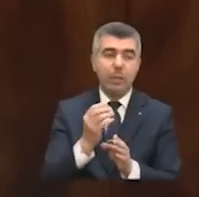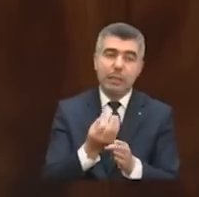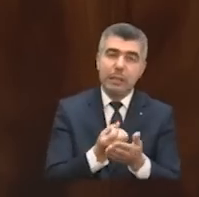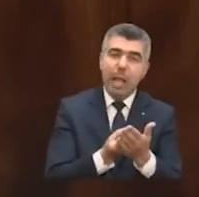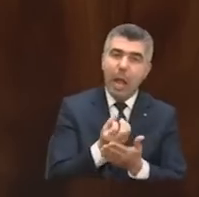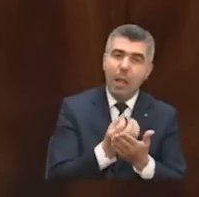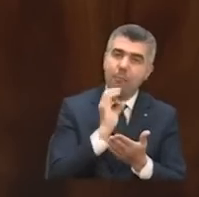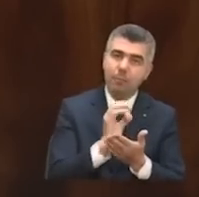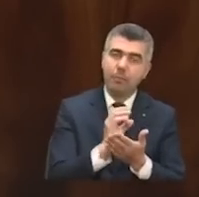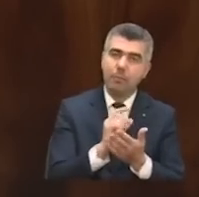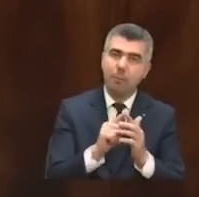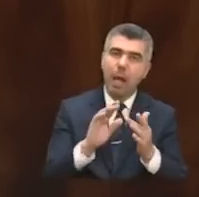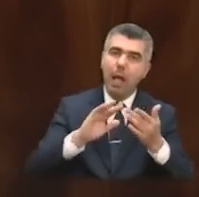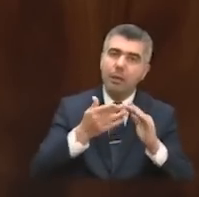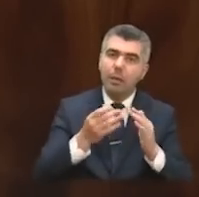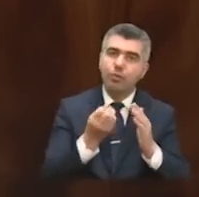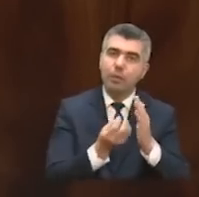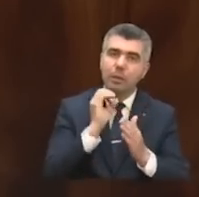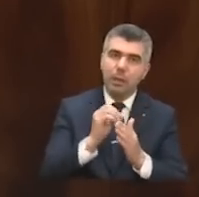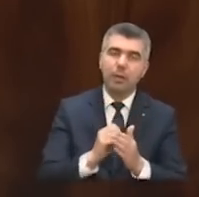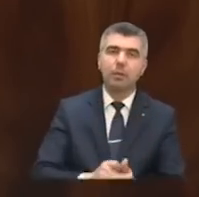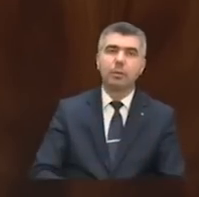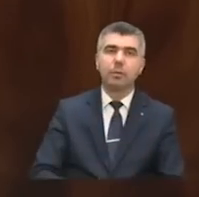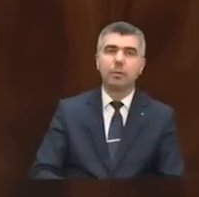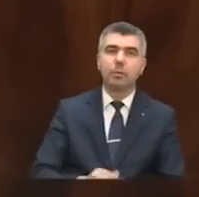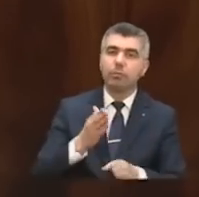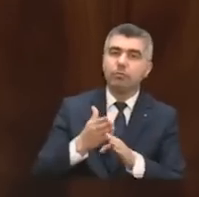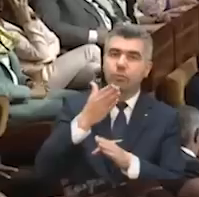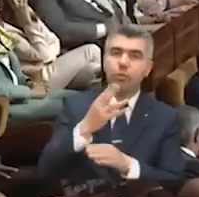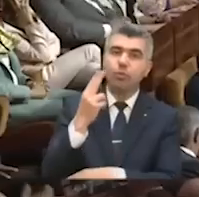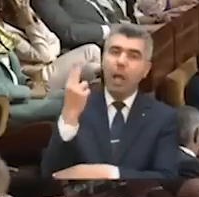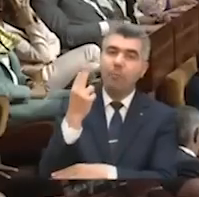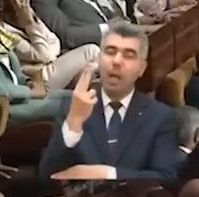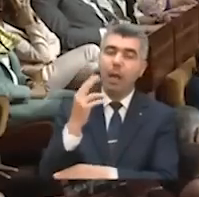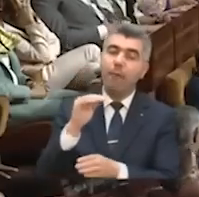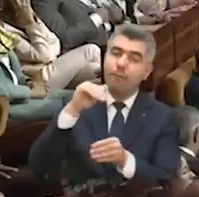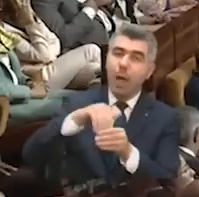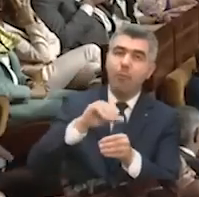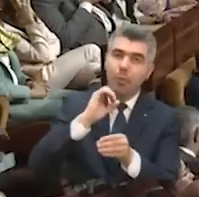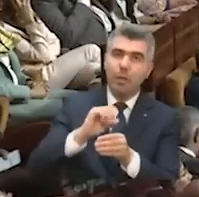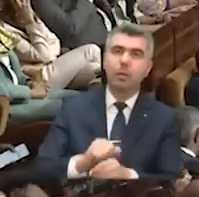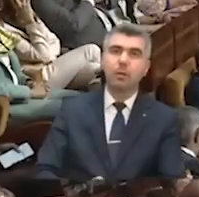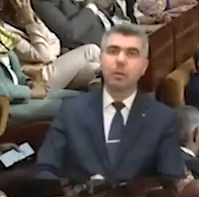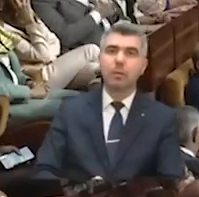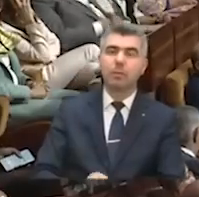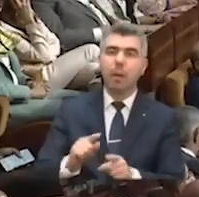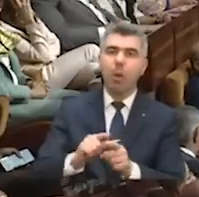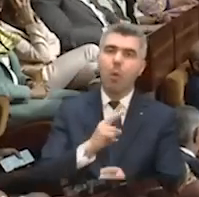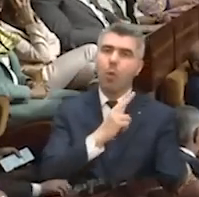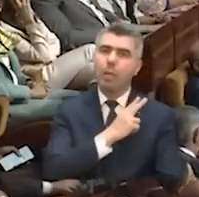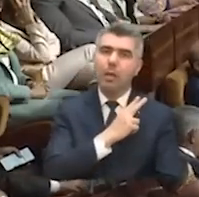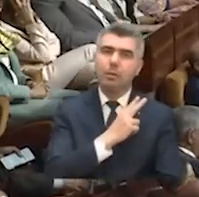كذلك يدخل لهذا الكود لهذا الانستيتيو باش يسالي واحد استاذ